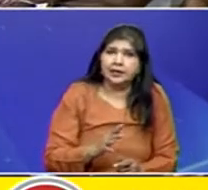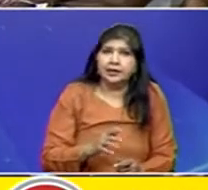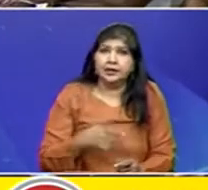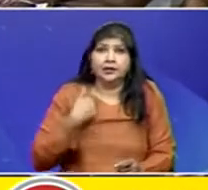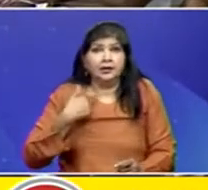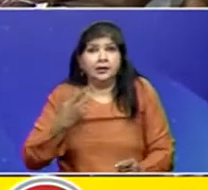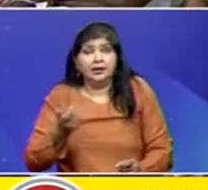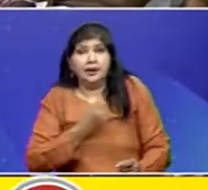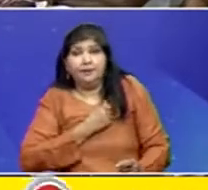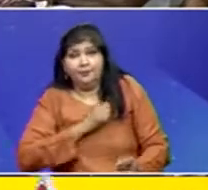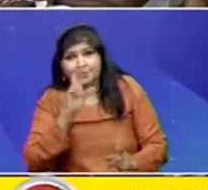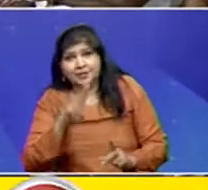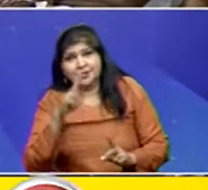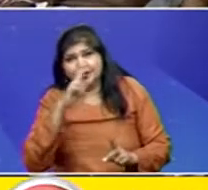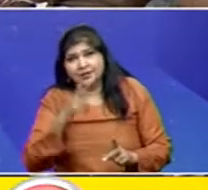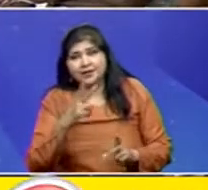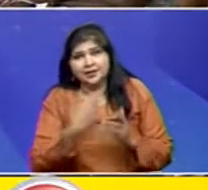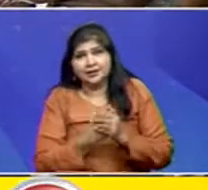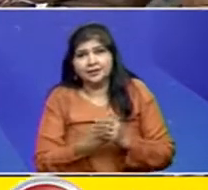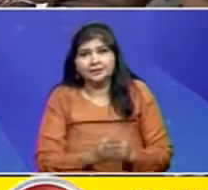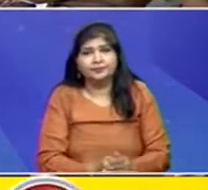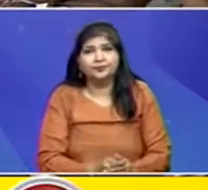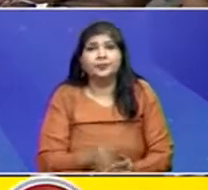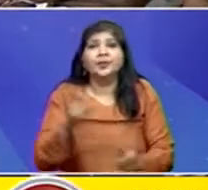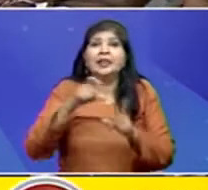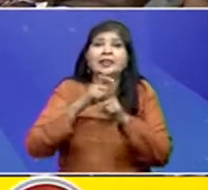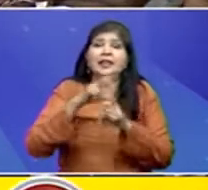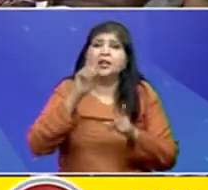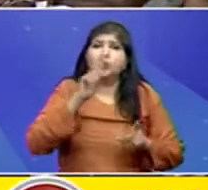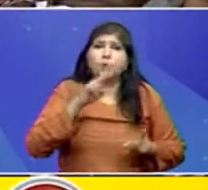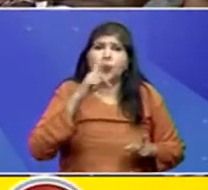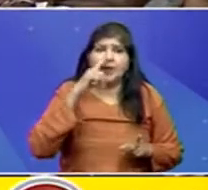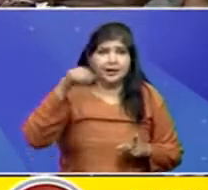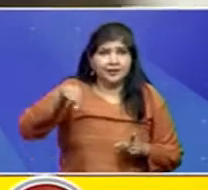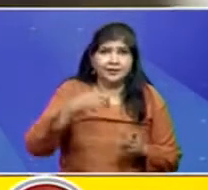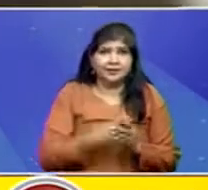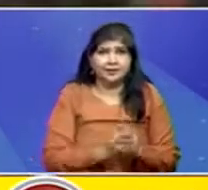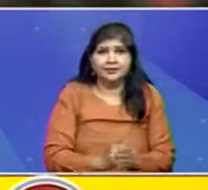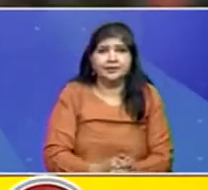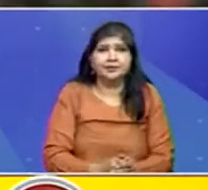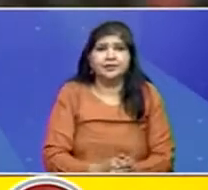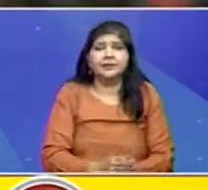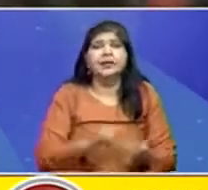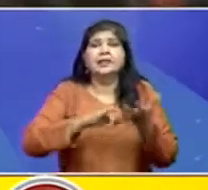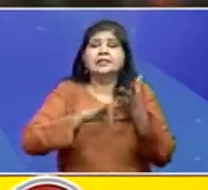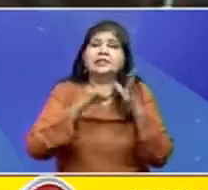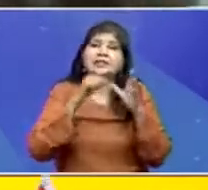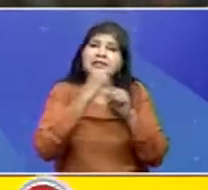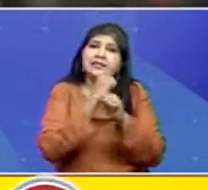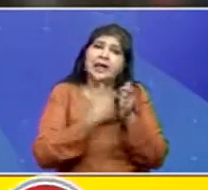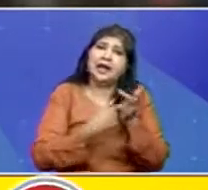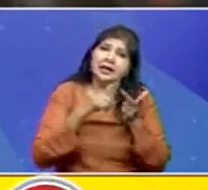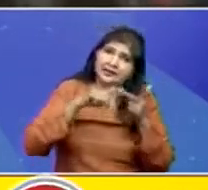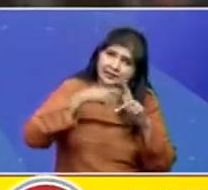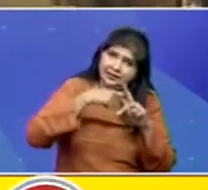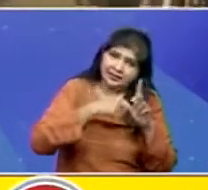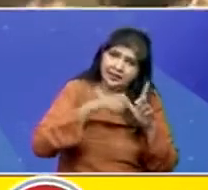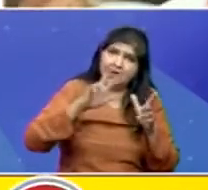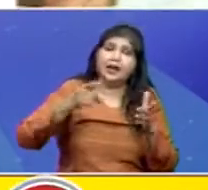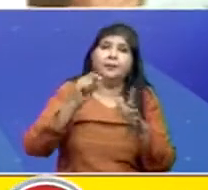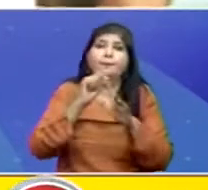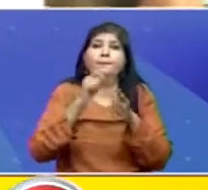न यह दिल चस्प संकल्प दिल्ली की दो बेटियां सागरी का और प्रेक्षा ने